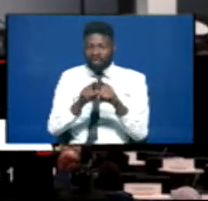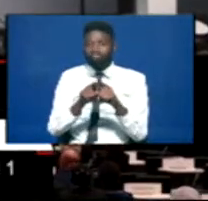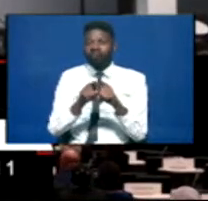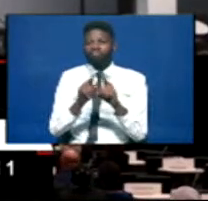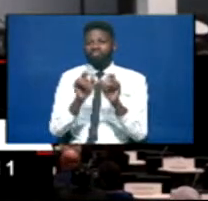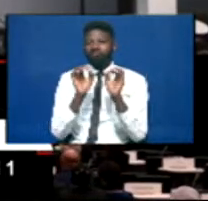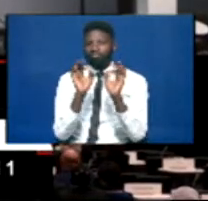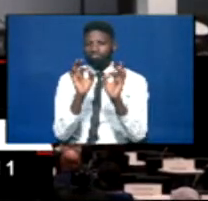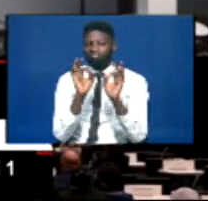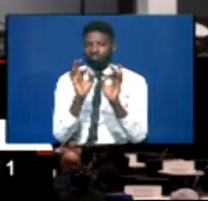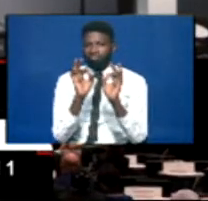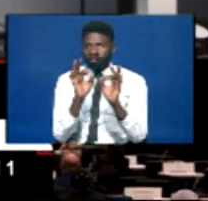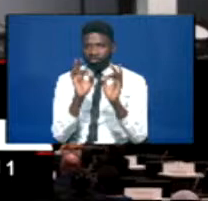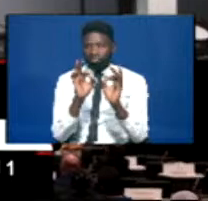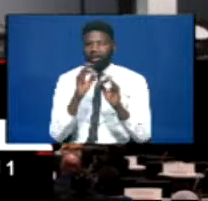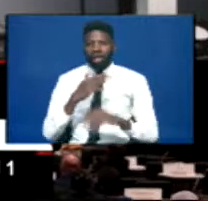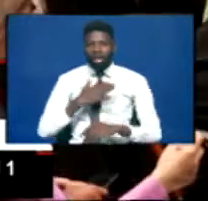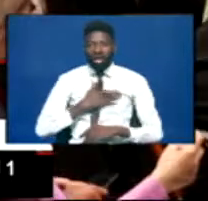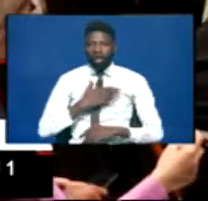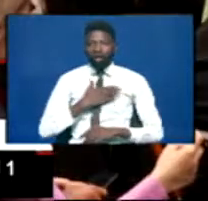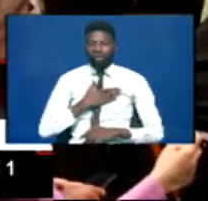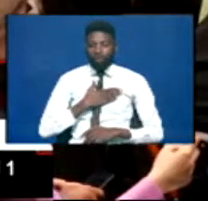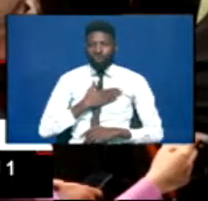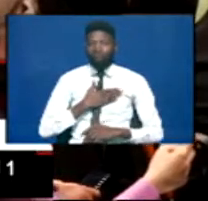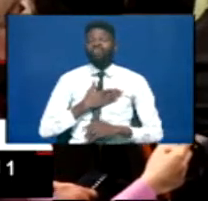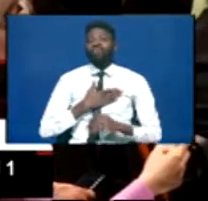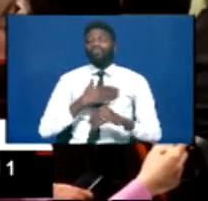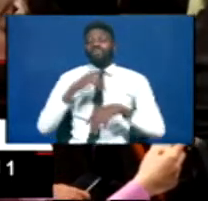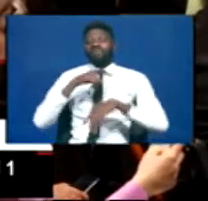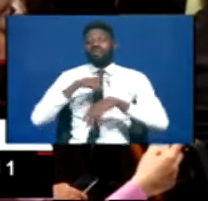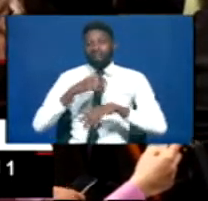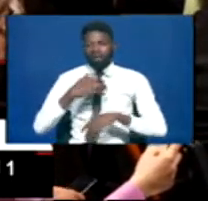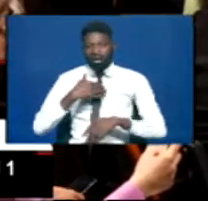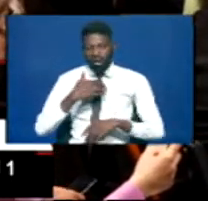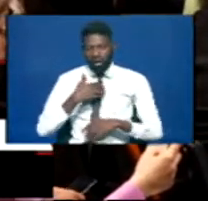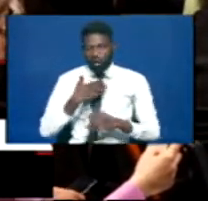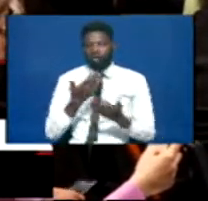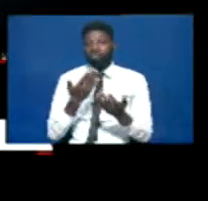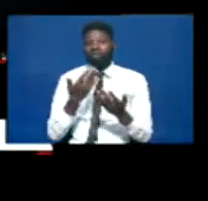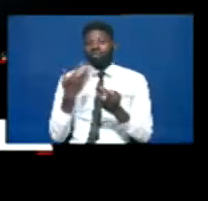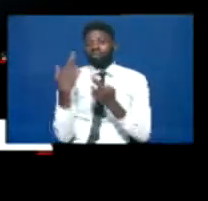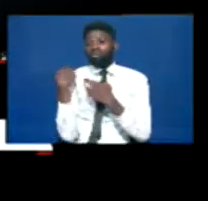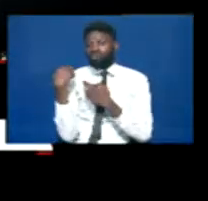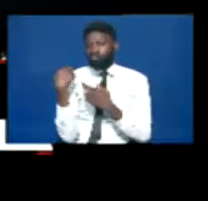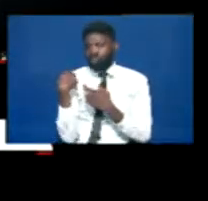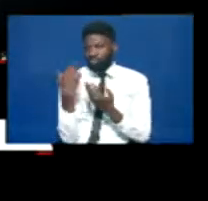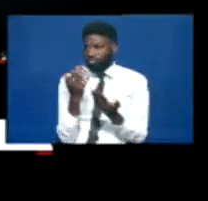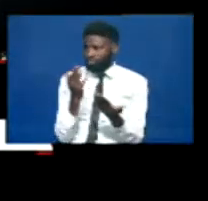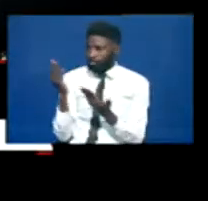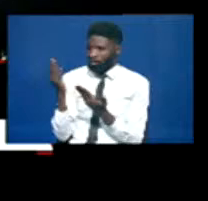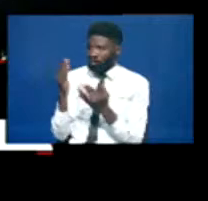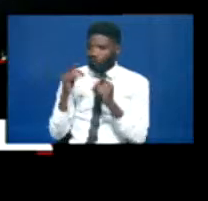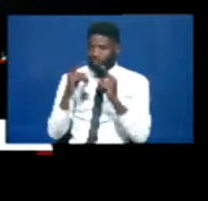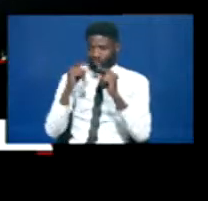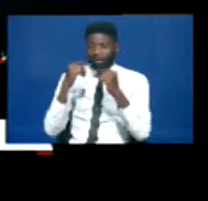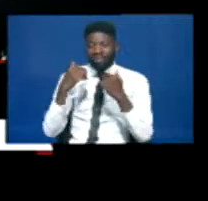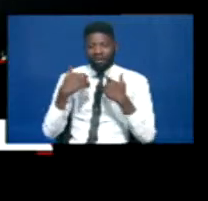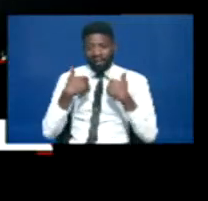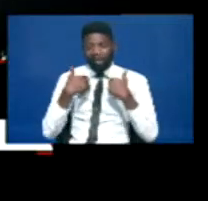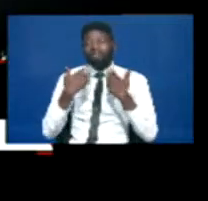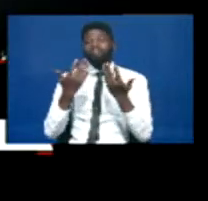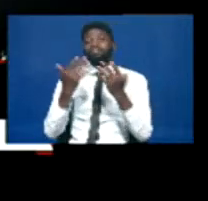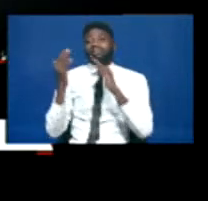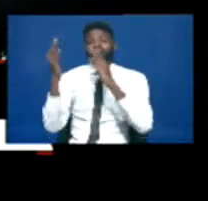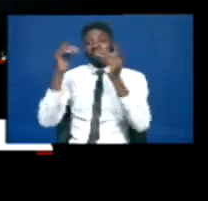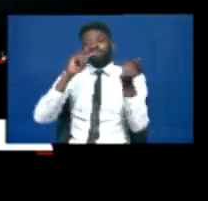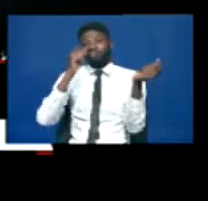ambapo ulimwengu unakabiliwa na changamoto tatu kuu za mabadiliko ya hali ya anga: kuangamia kwa mimea na viumbe na uchafuzi. Uliandaliwa